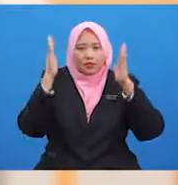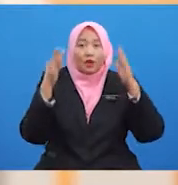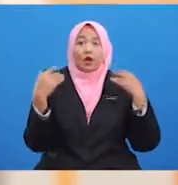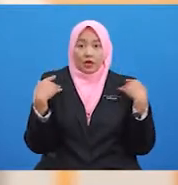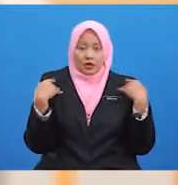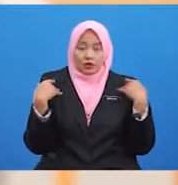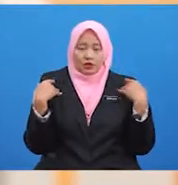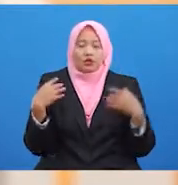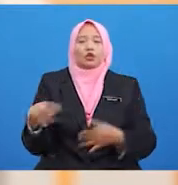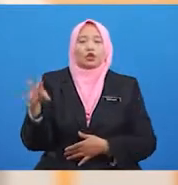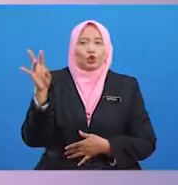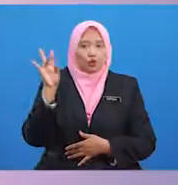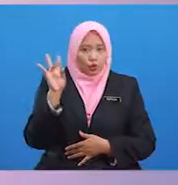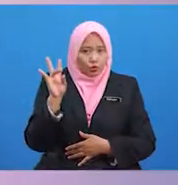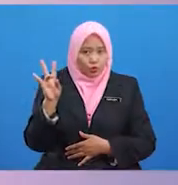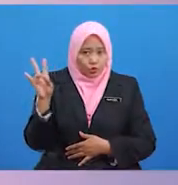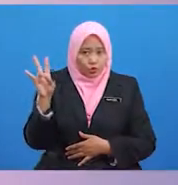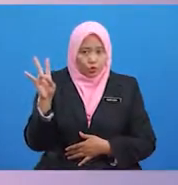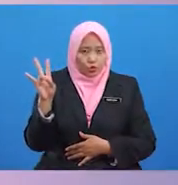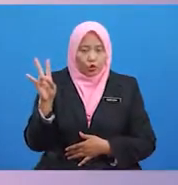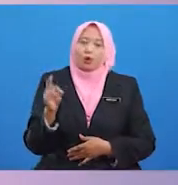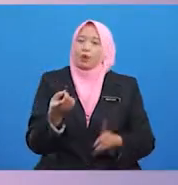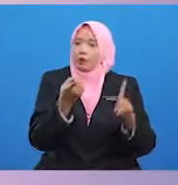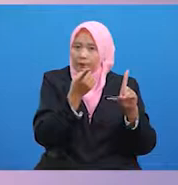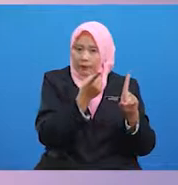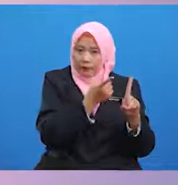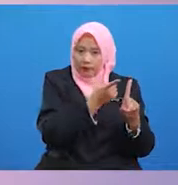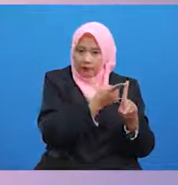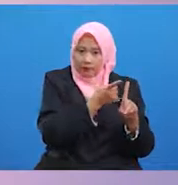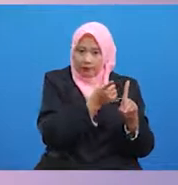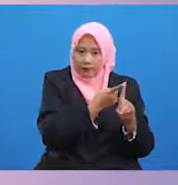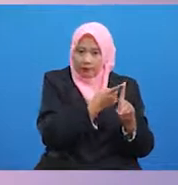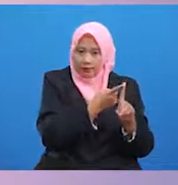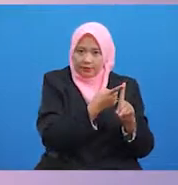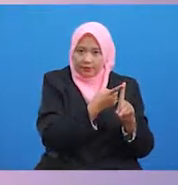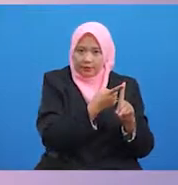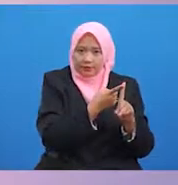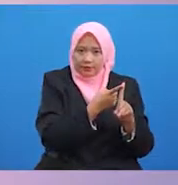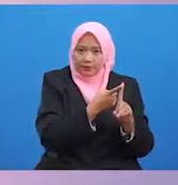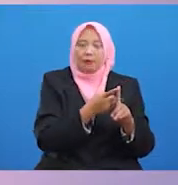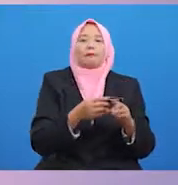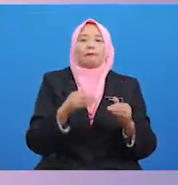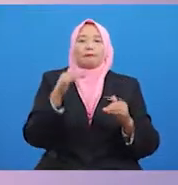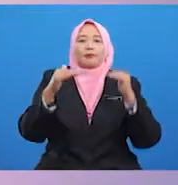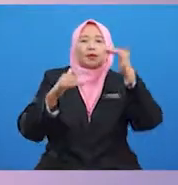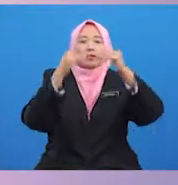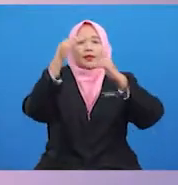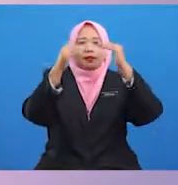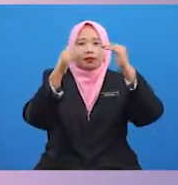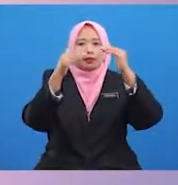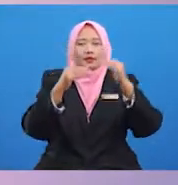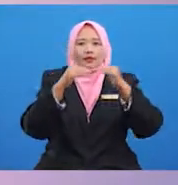kegiatan ekonomi adalah seperti yang berikut. Yang pertama, peningkatan taraf